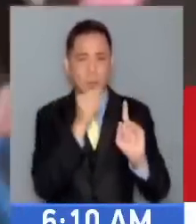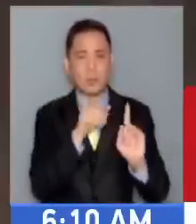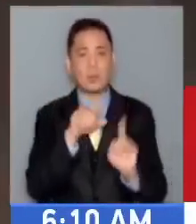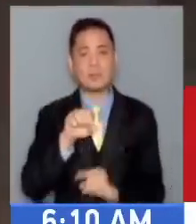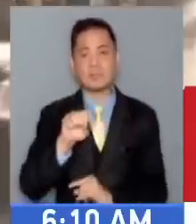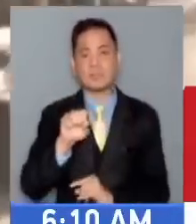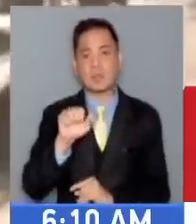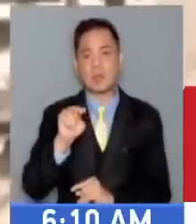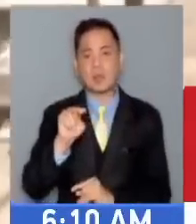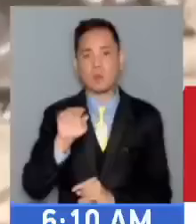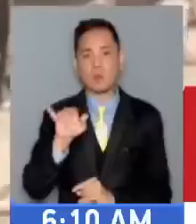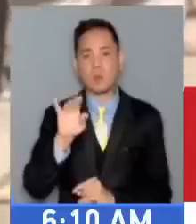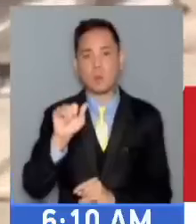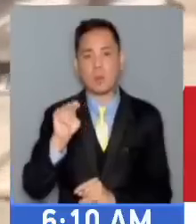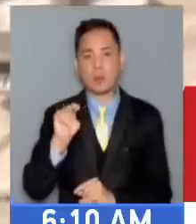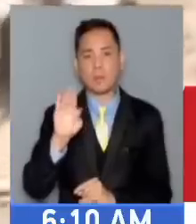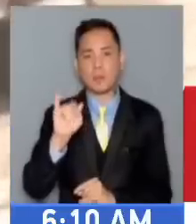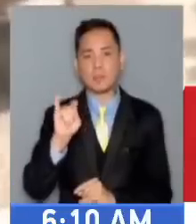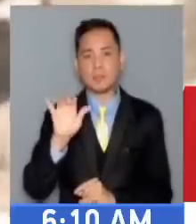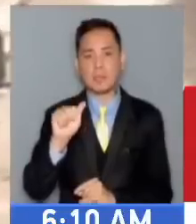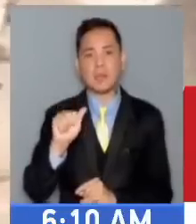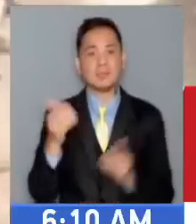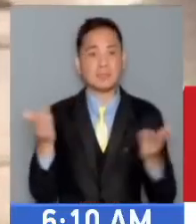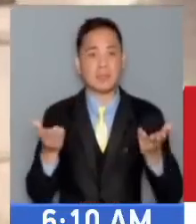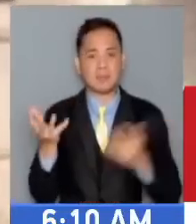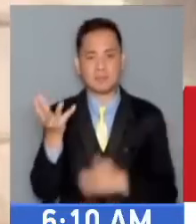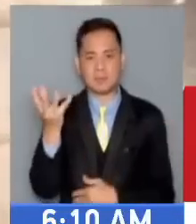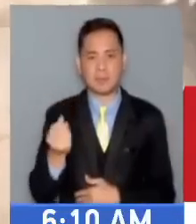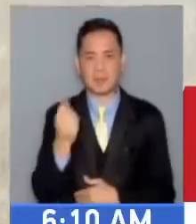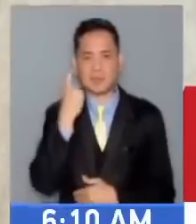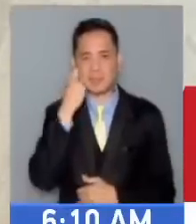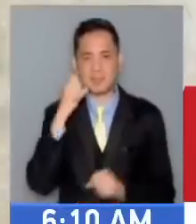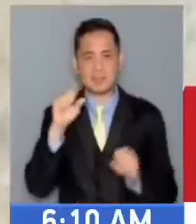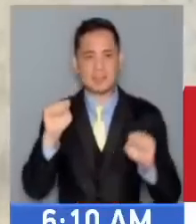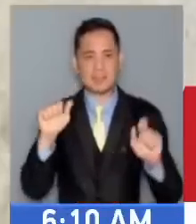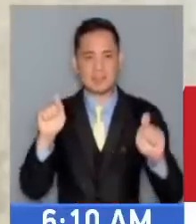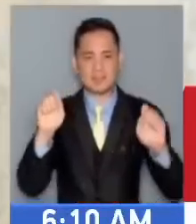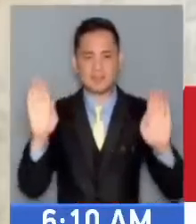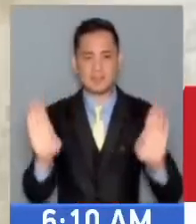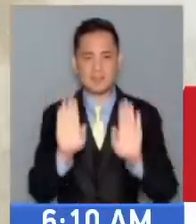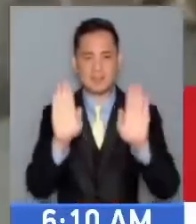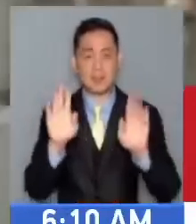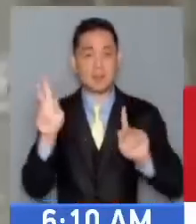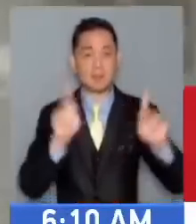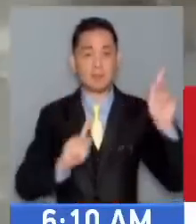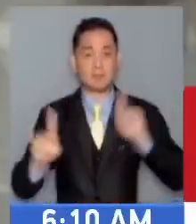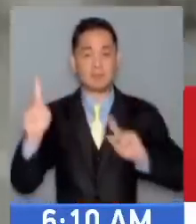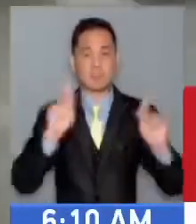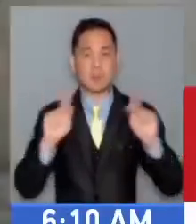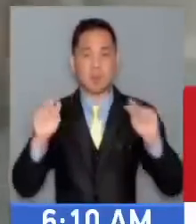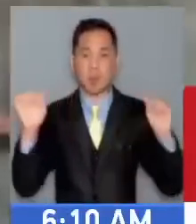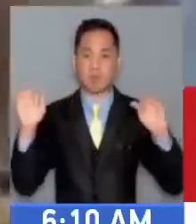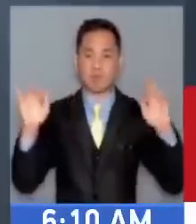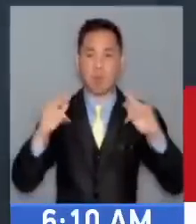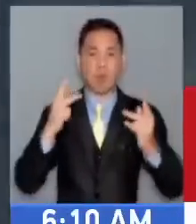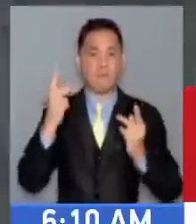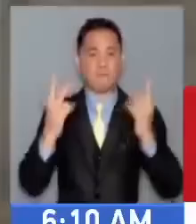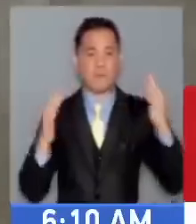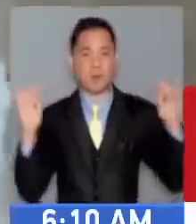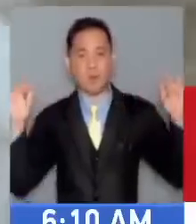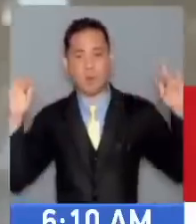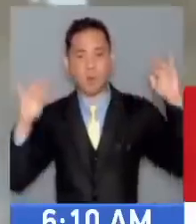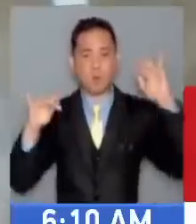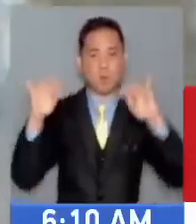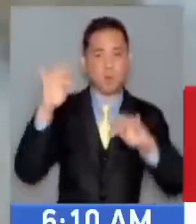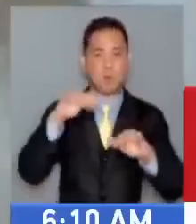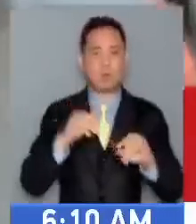nitong weekend. Pinakainabangan ng mga residente at turista ang parada ng lechon. Ang isang ito, tila engineer